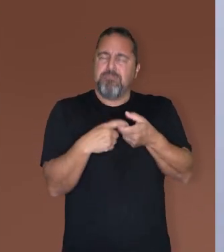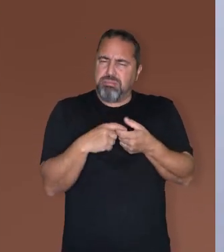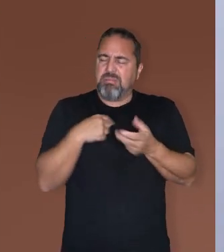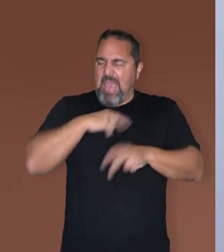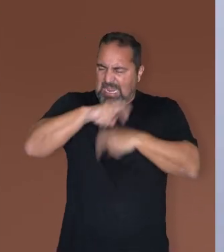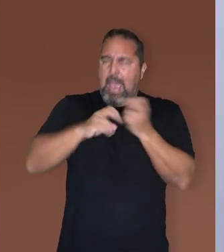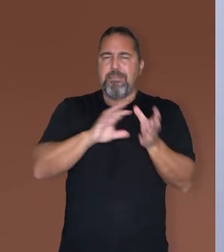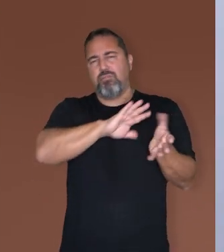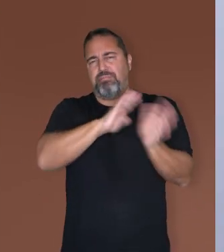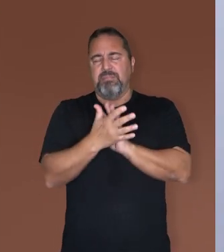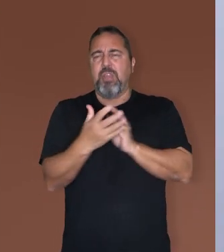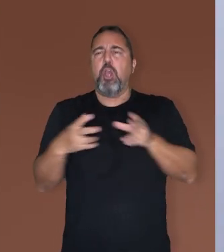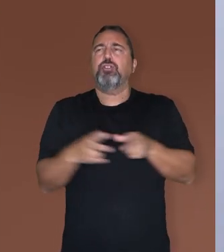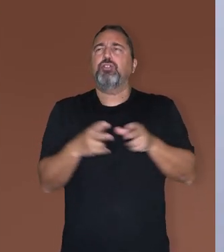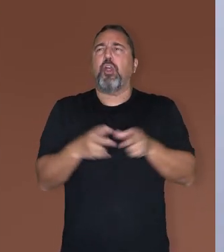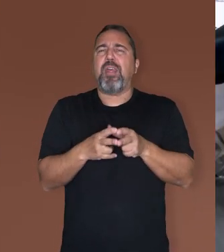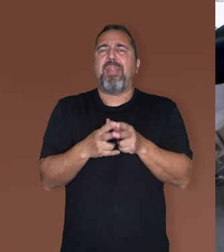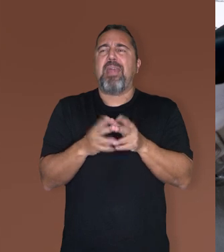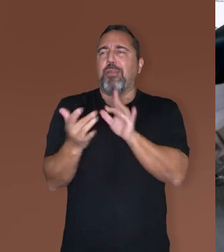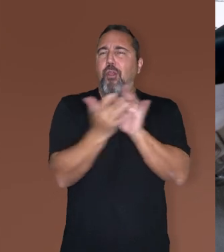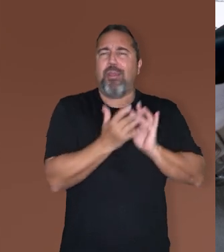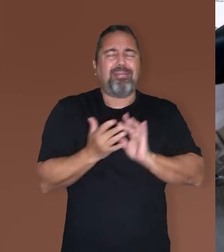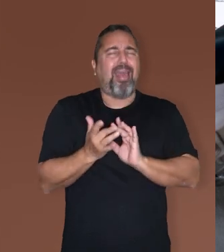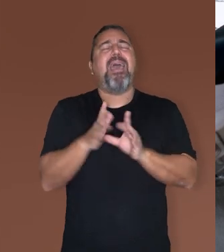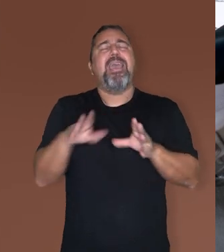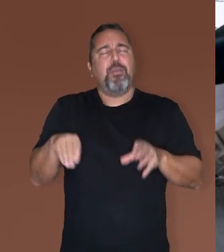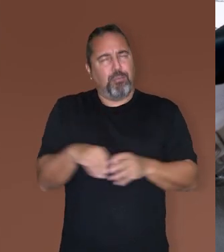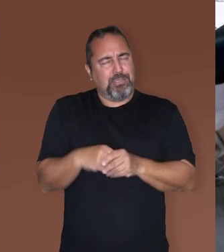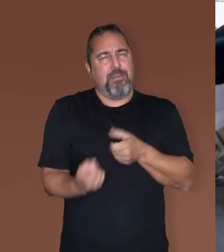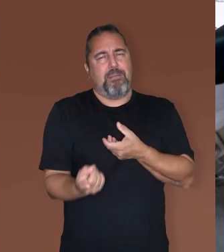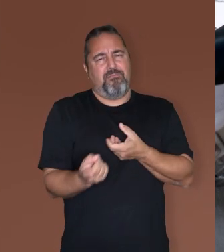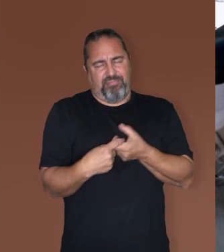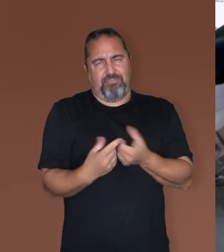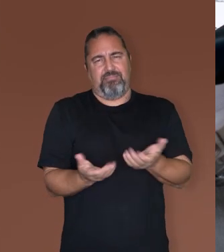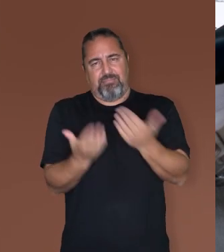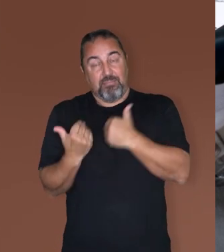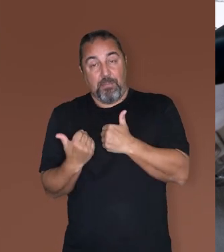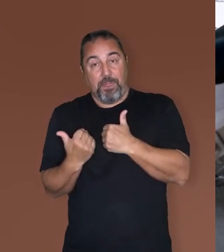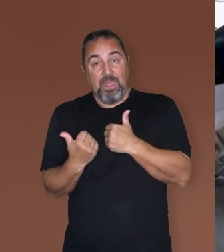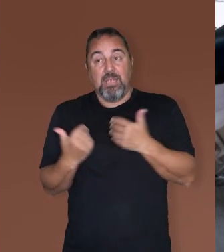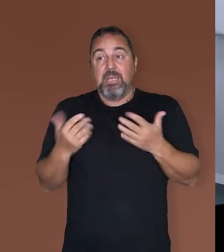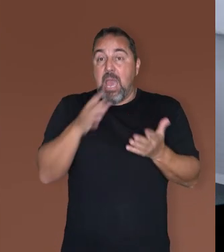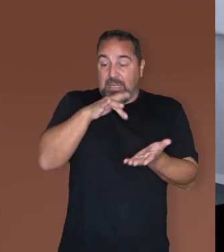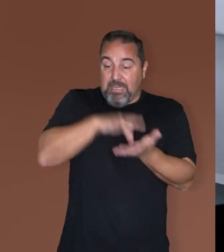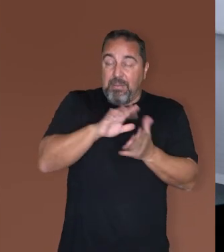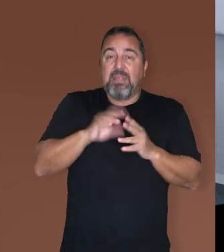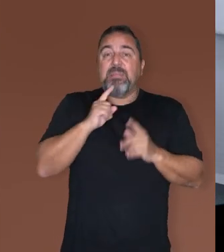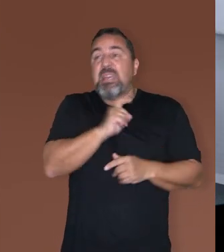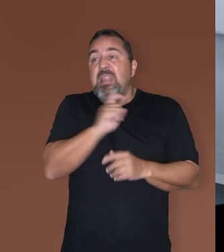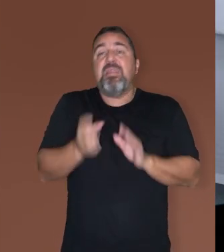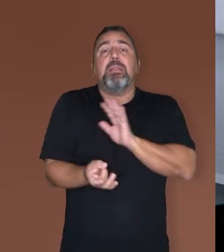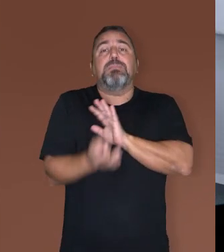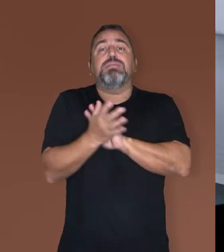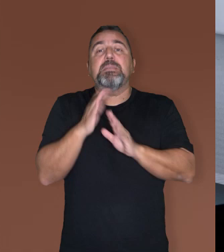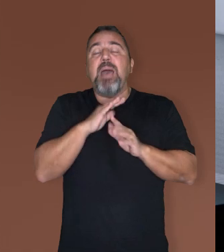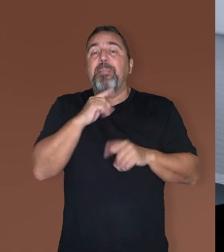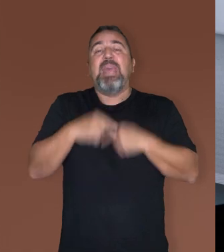9-1-3-2-7-6060 telefono zenbakira eta izan zaitez gizarte konektatu eta inklusiboagorako aldaketaren